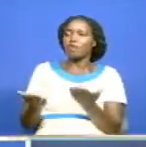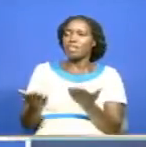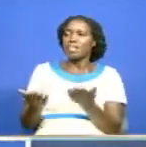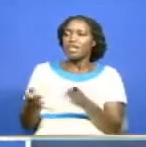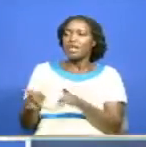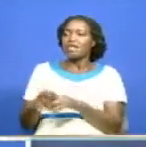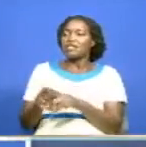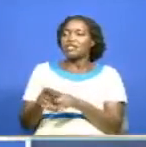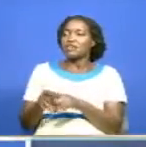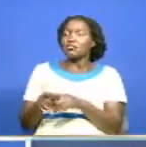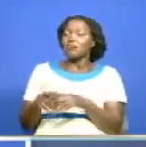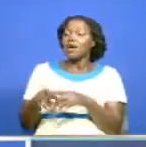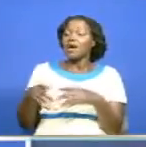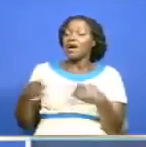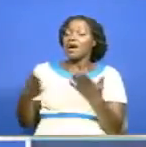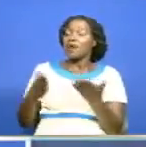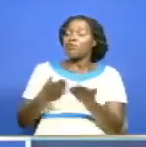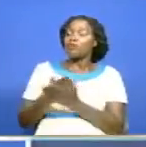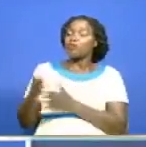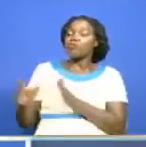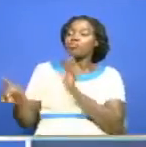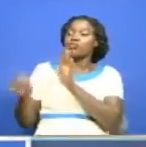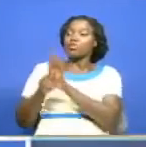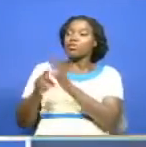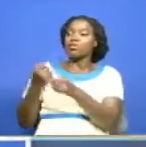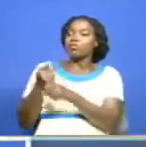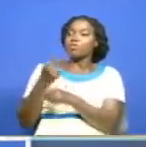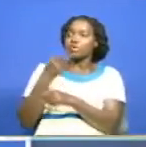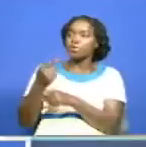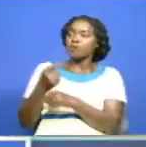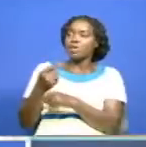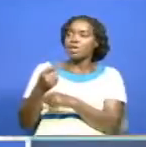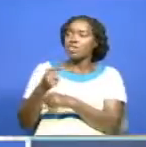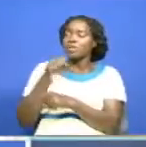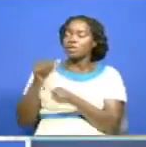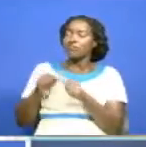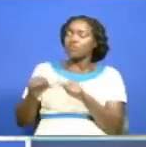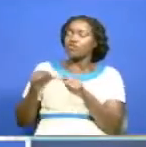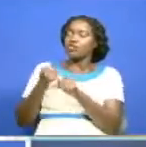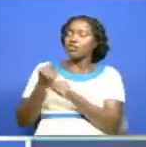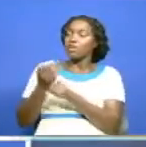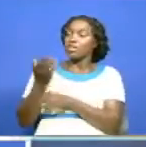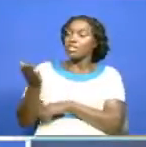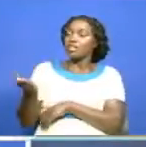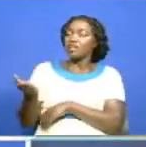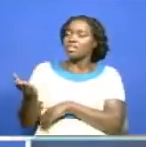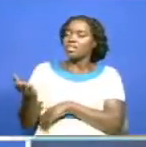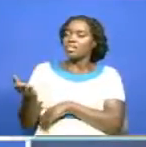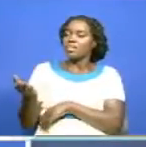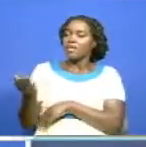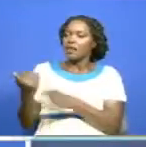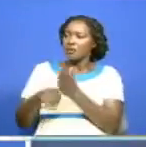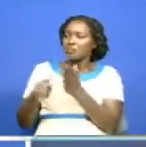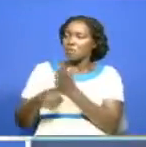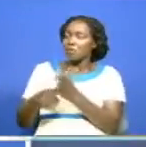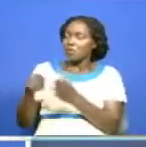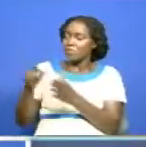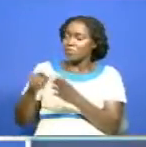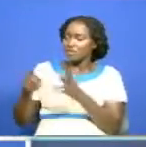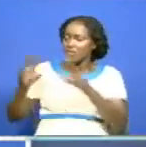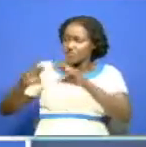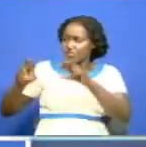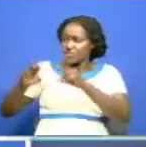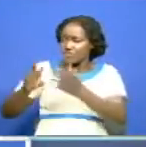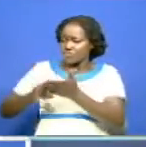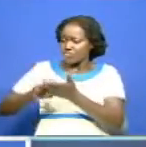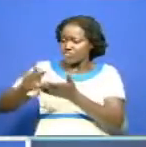tutakuwa tunatafuta jinsi kupitia sheria ya kuhakikisha waendelei pale kujiweka kwa shida, na tutaweza